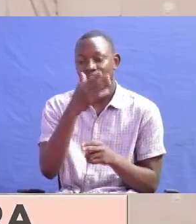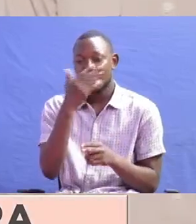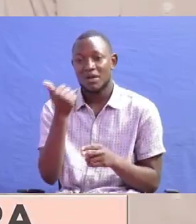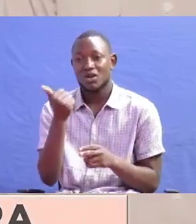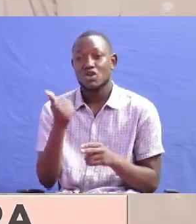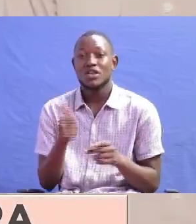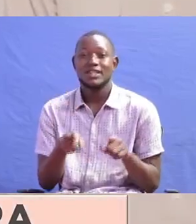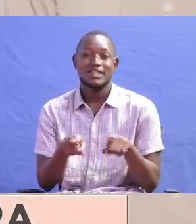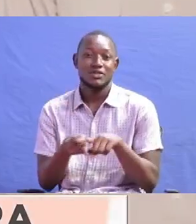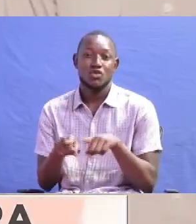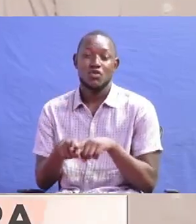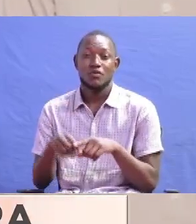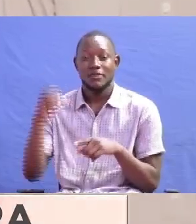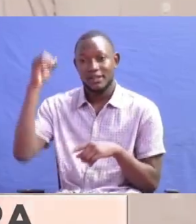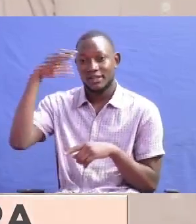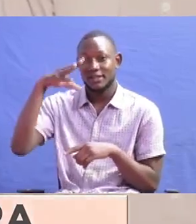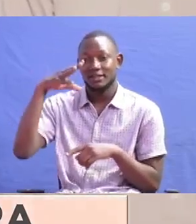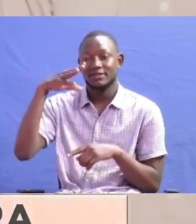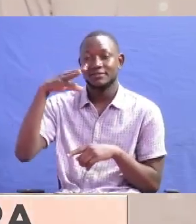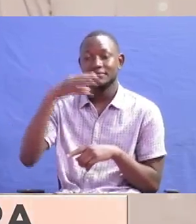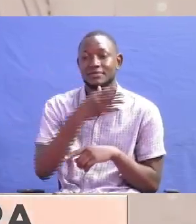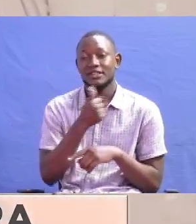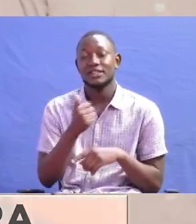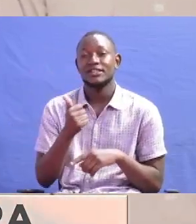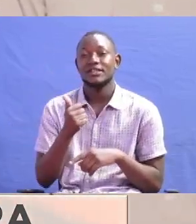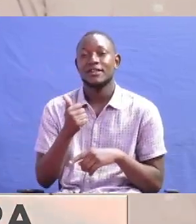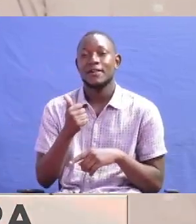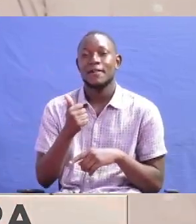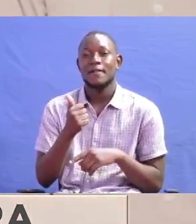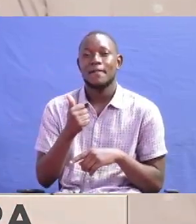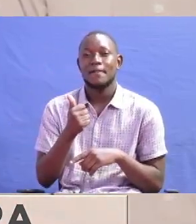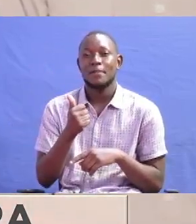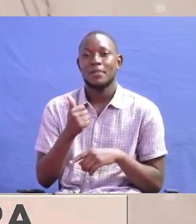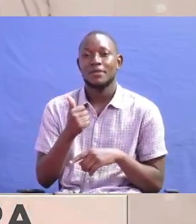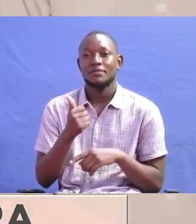msingi ya stima na network ya simu.